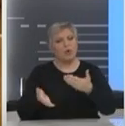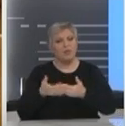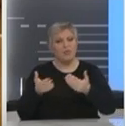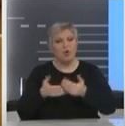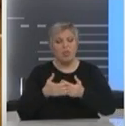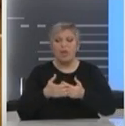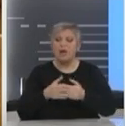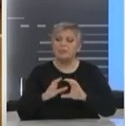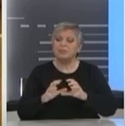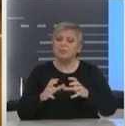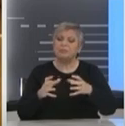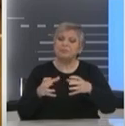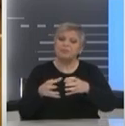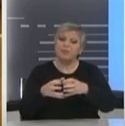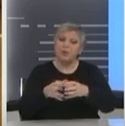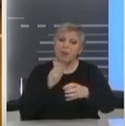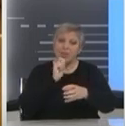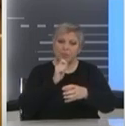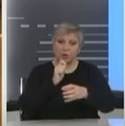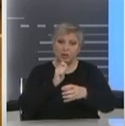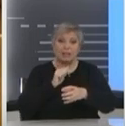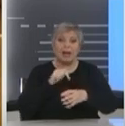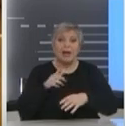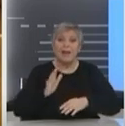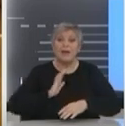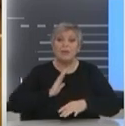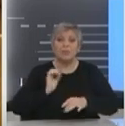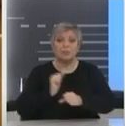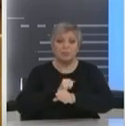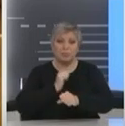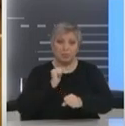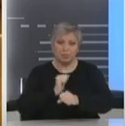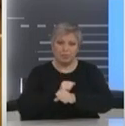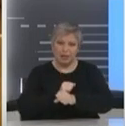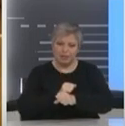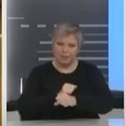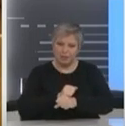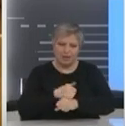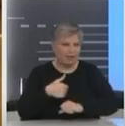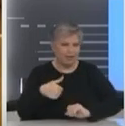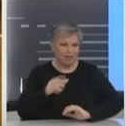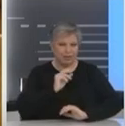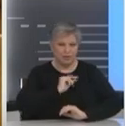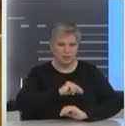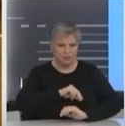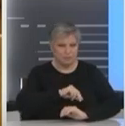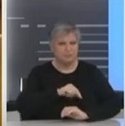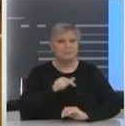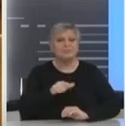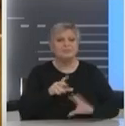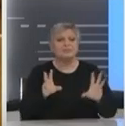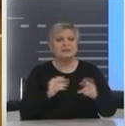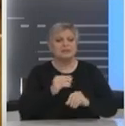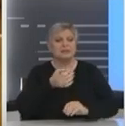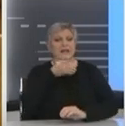κανέναν εργαζόμενο. Και αναφέρομαι στο ζήτημα της απεργίας για την κήρυξη, στο ζήτημα της απαρτίας για